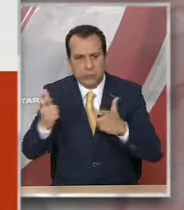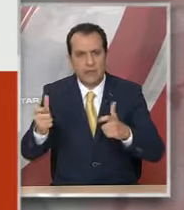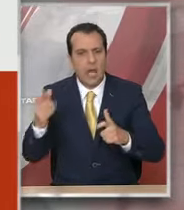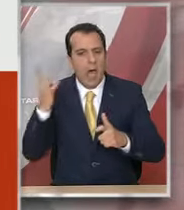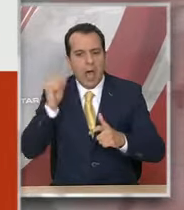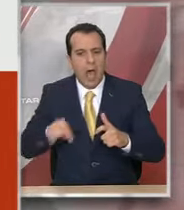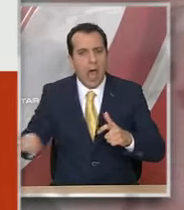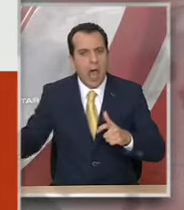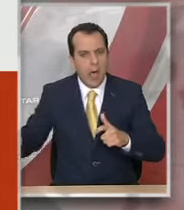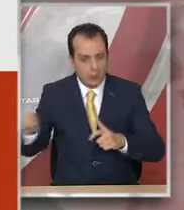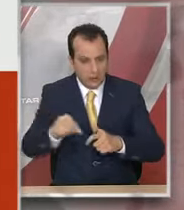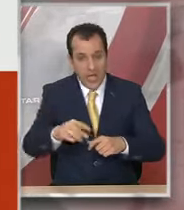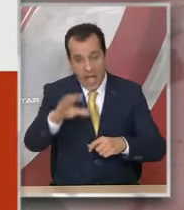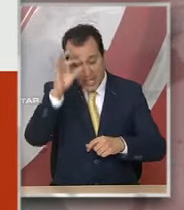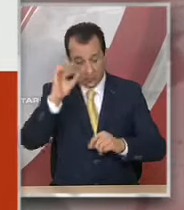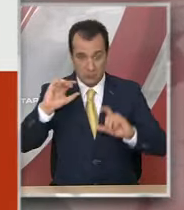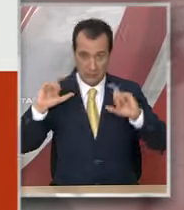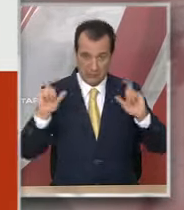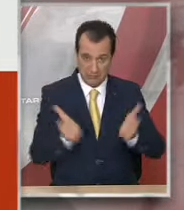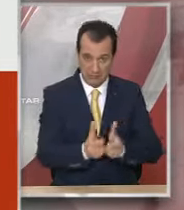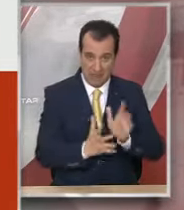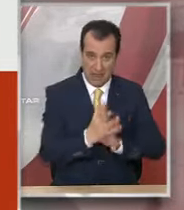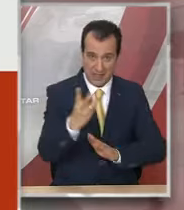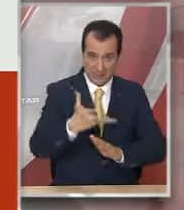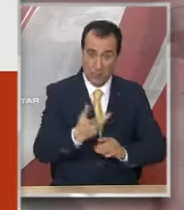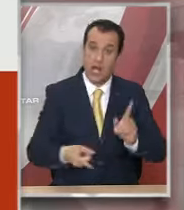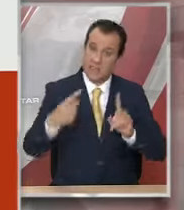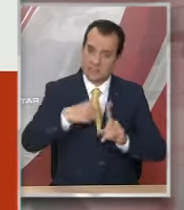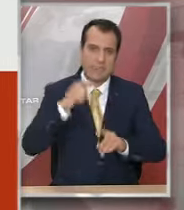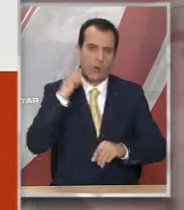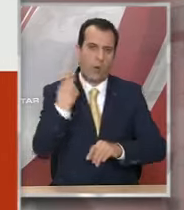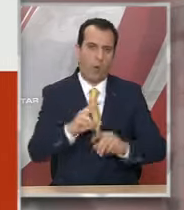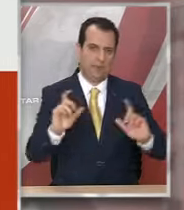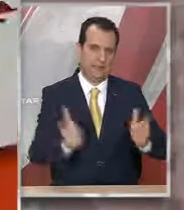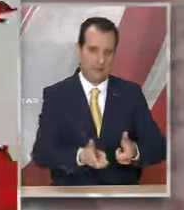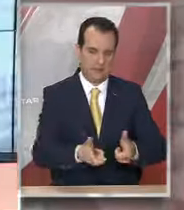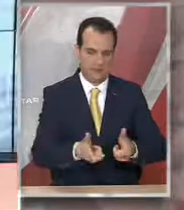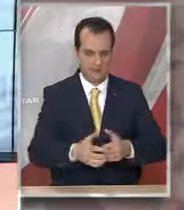τους περίοικους, με την αστυνομία να συλλαμβάνει τον 13χρονο αλλά και τους γονείς του.